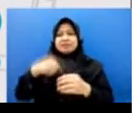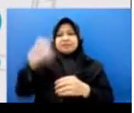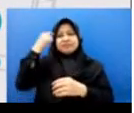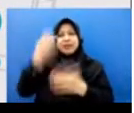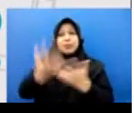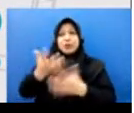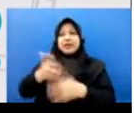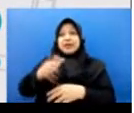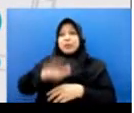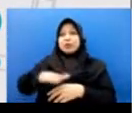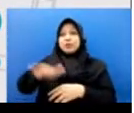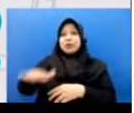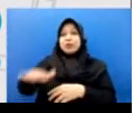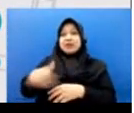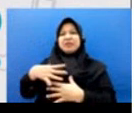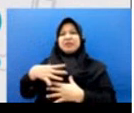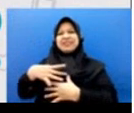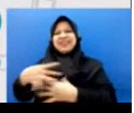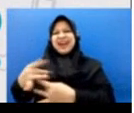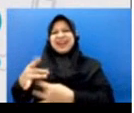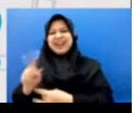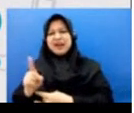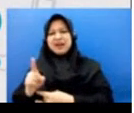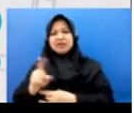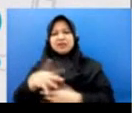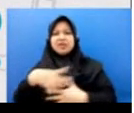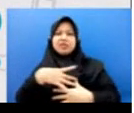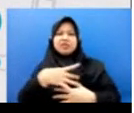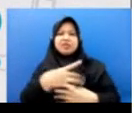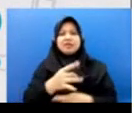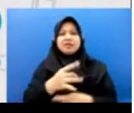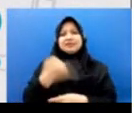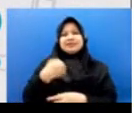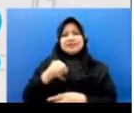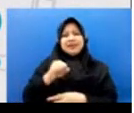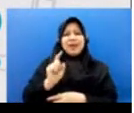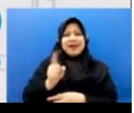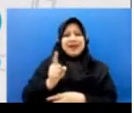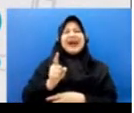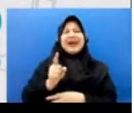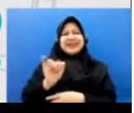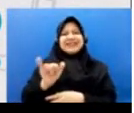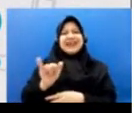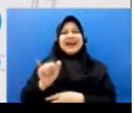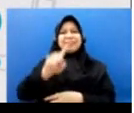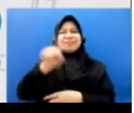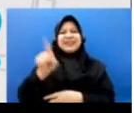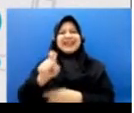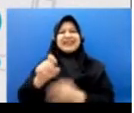tidak gitu ya. Bukan, itu pertanyaan sangat tepat.